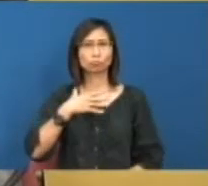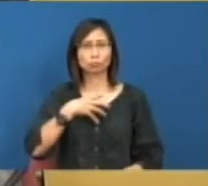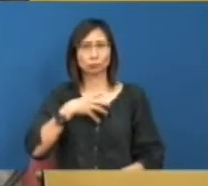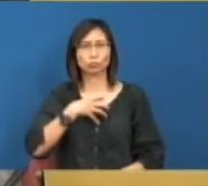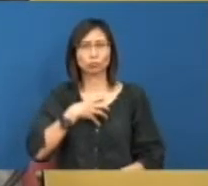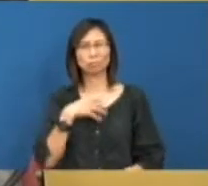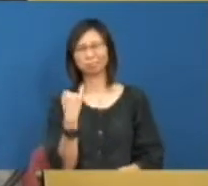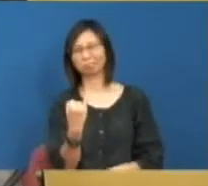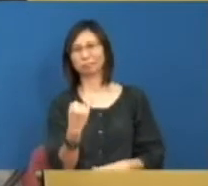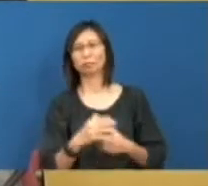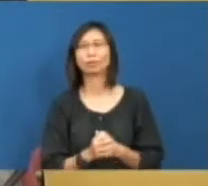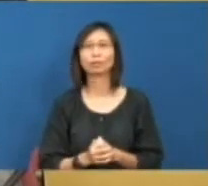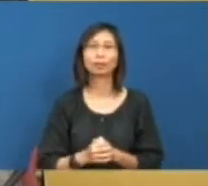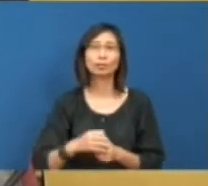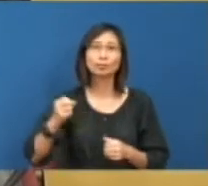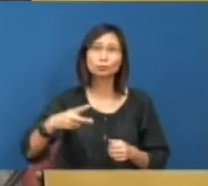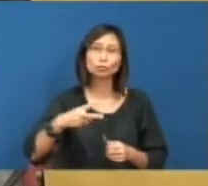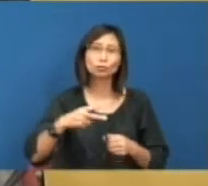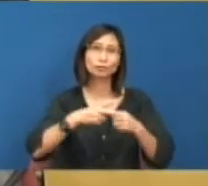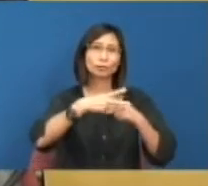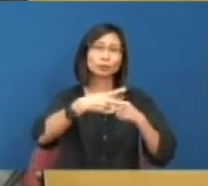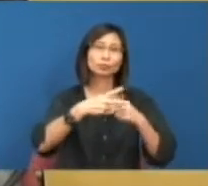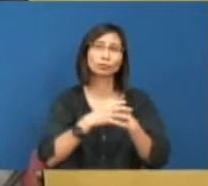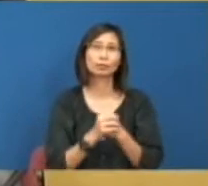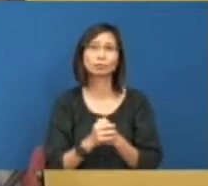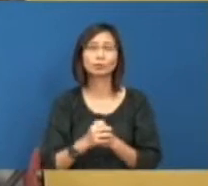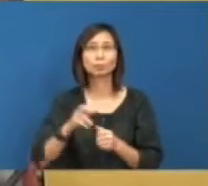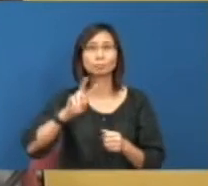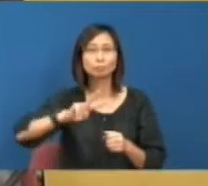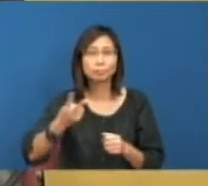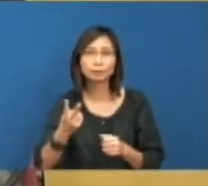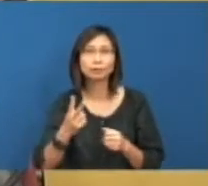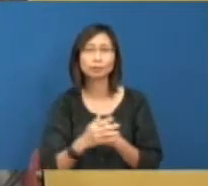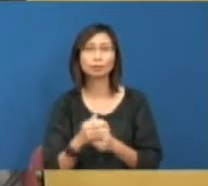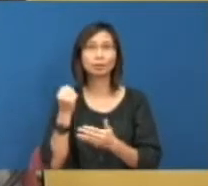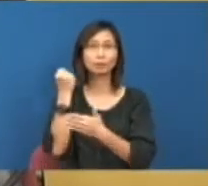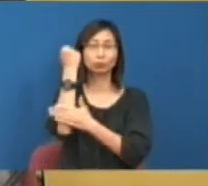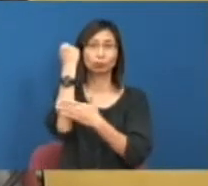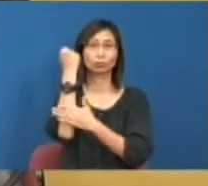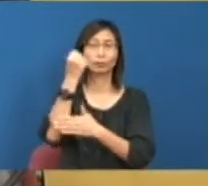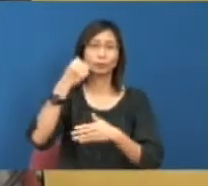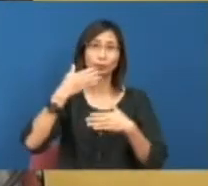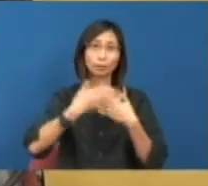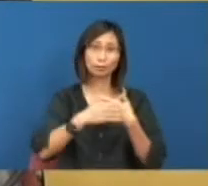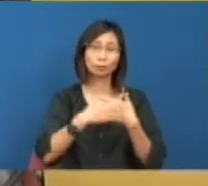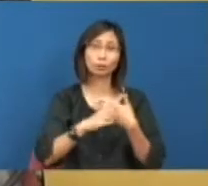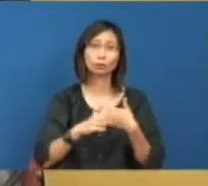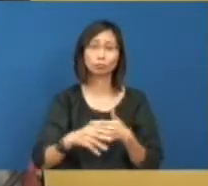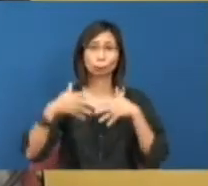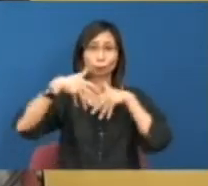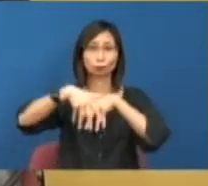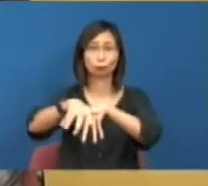成一個抗議的浪潮，這個是整個問題的重心。所以就是說警方說我們蓄意去堵塞馬